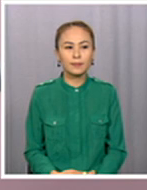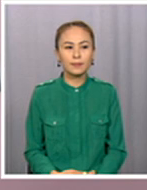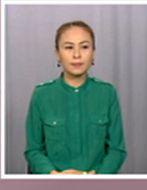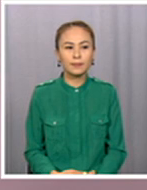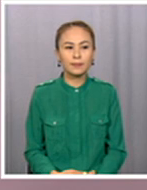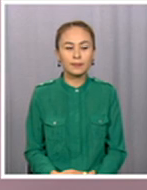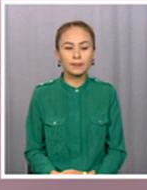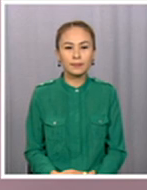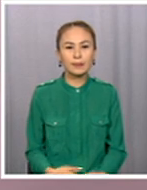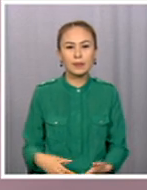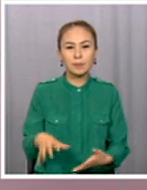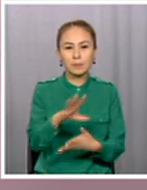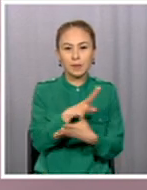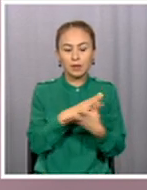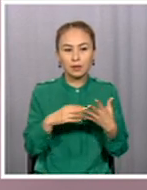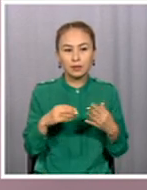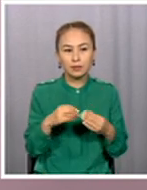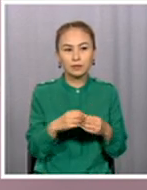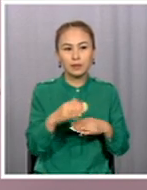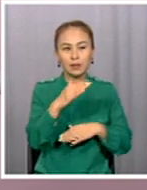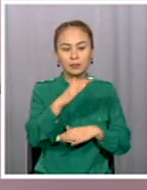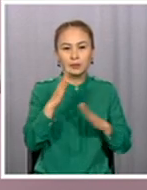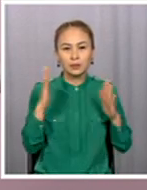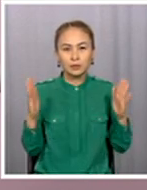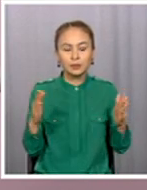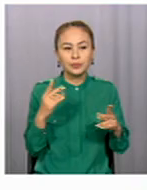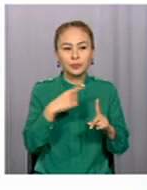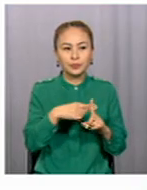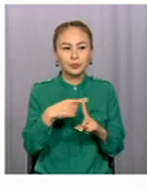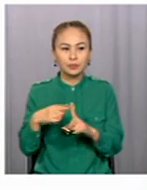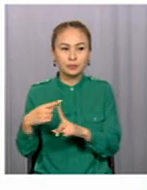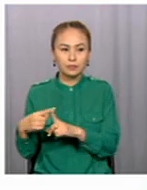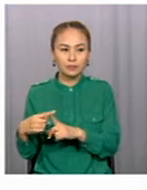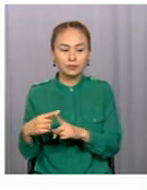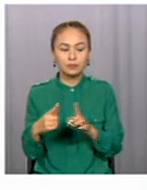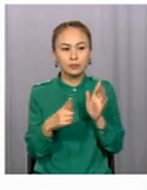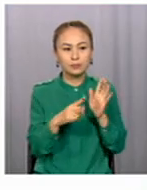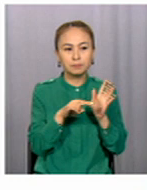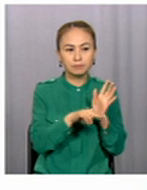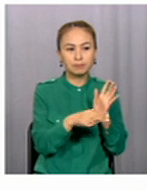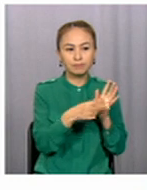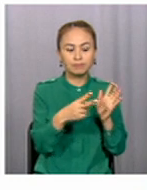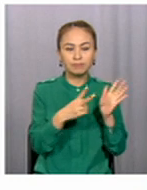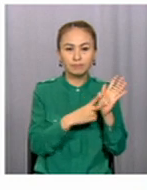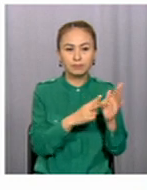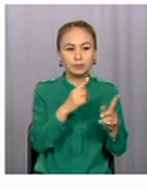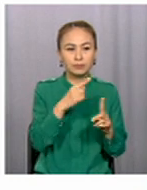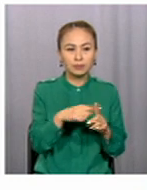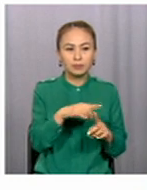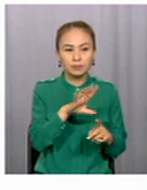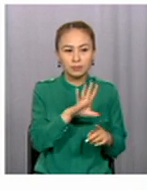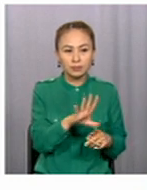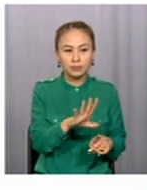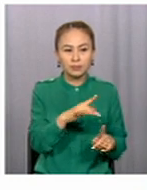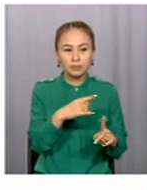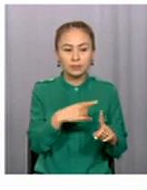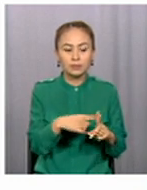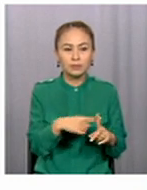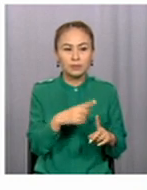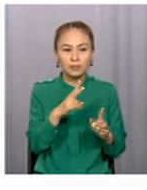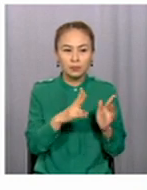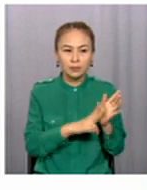Яғни, барлық қабырғаларының ұзындықтарын қосамыз. П тең 7 сантиметр қосу 5